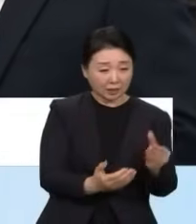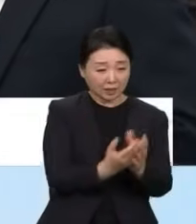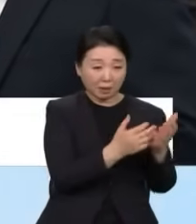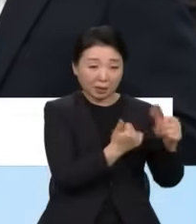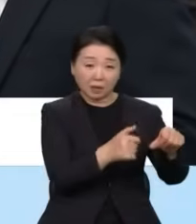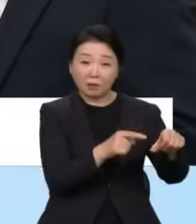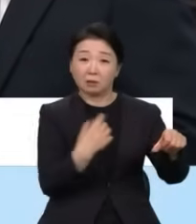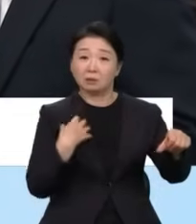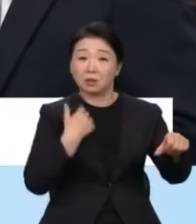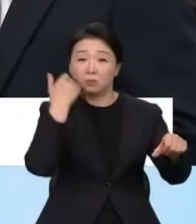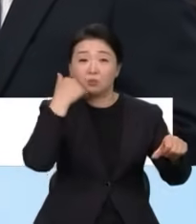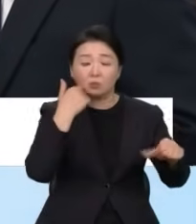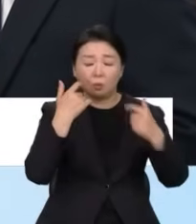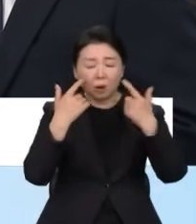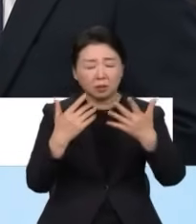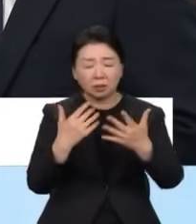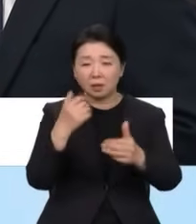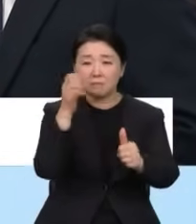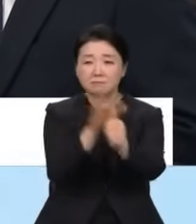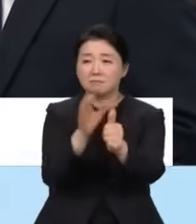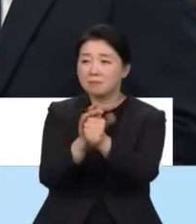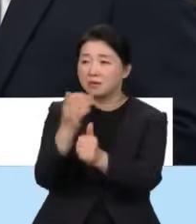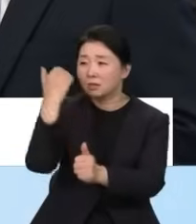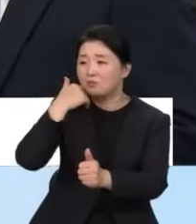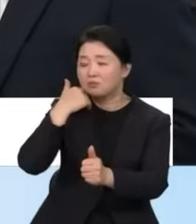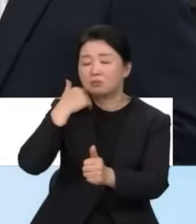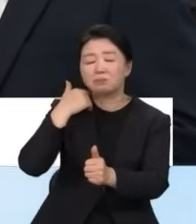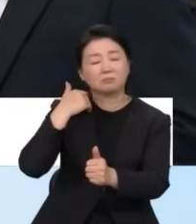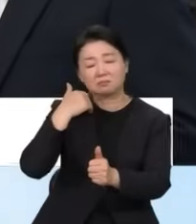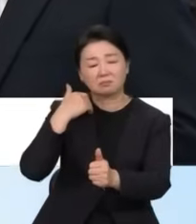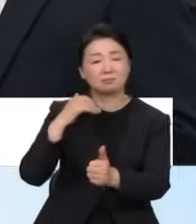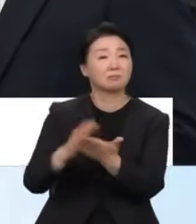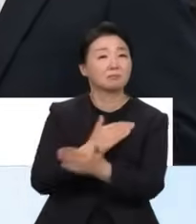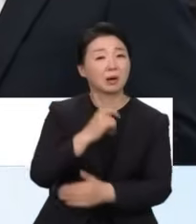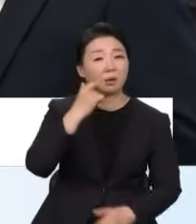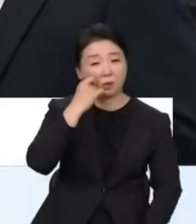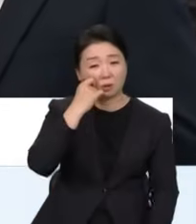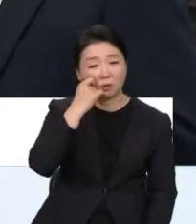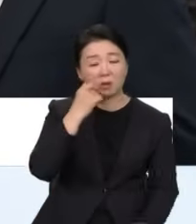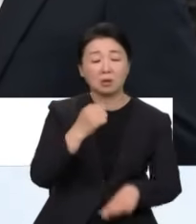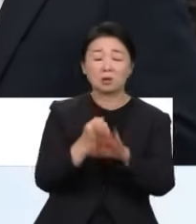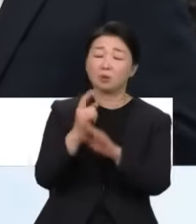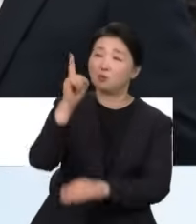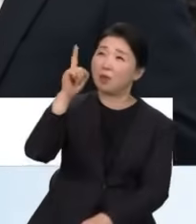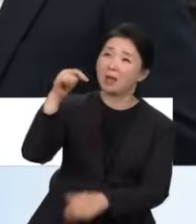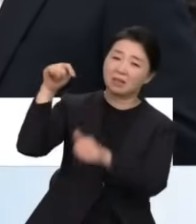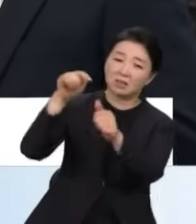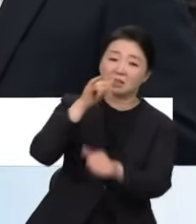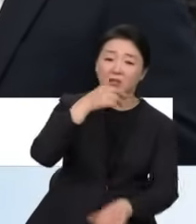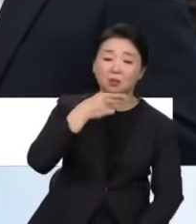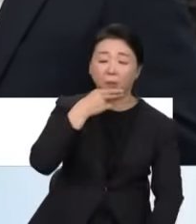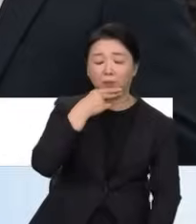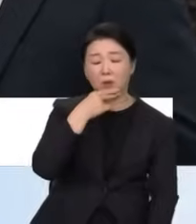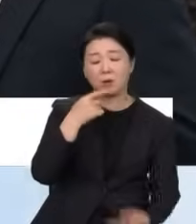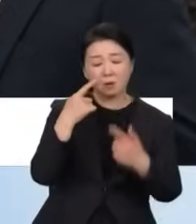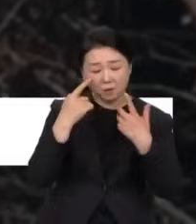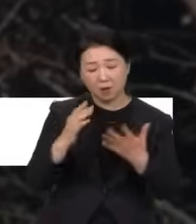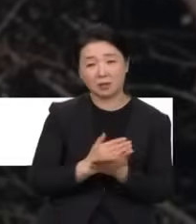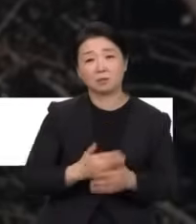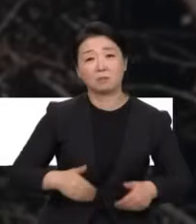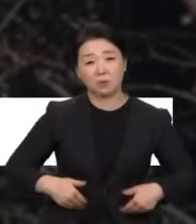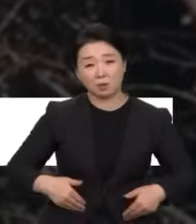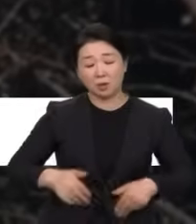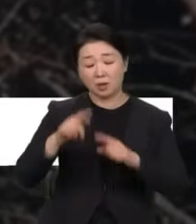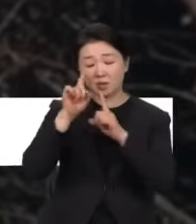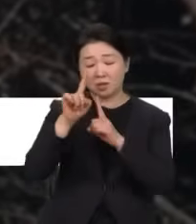책임자 자체를 가리는 게 굉장히 어려워질 수가 있습니다. 그렇기 때문에 정말 윗선이 없는지 이종섭 전 장관에 대한